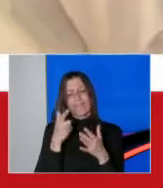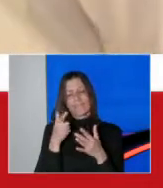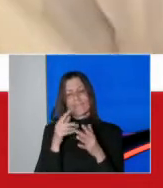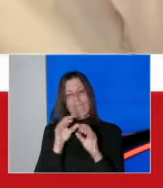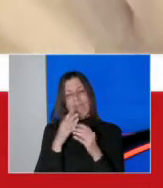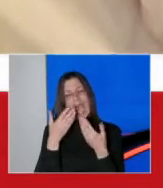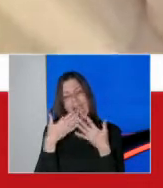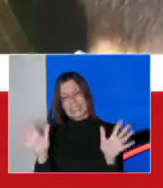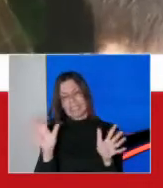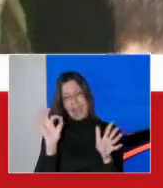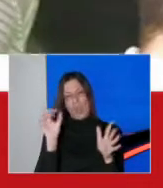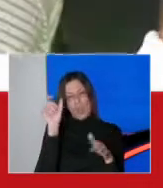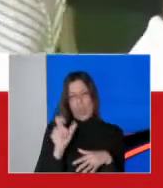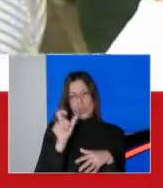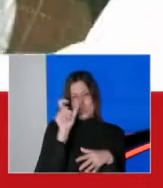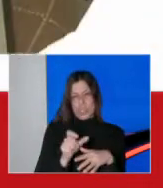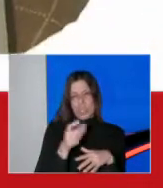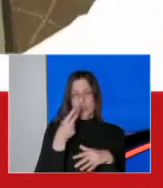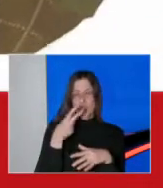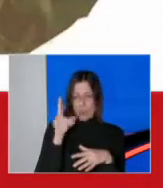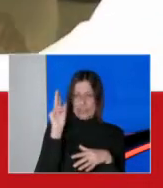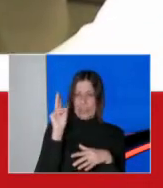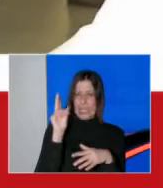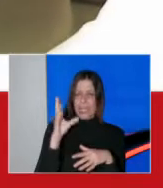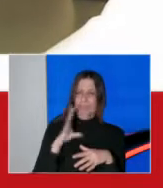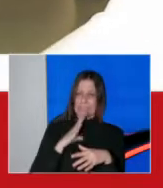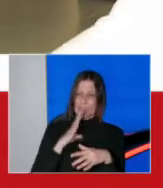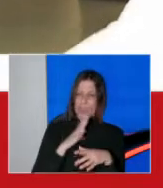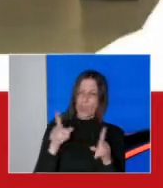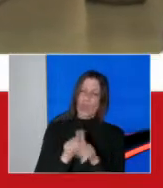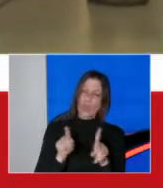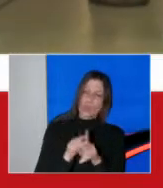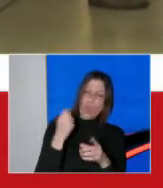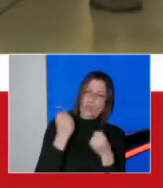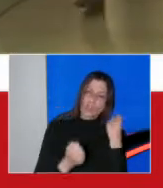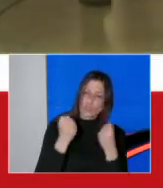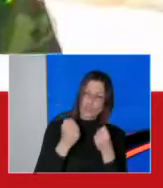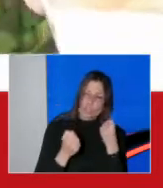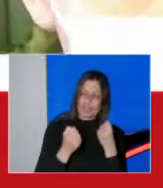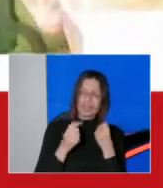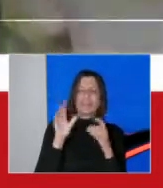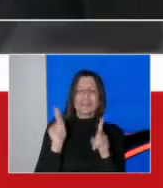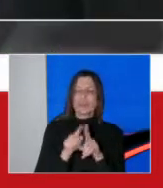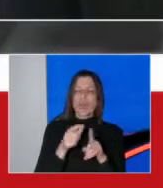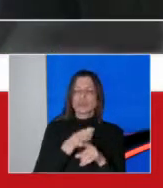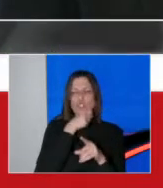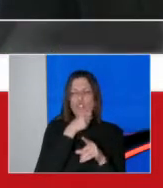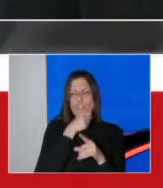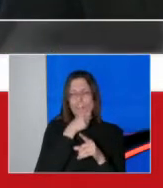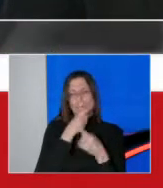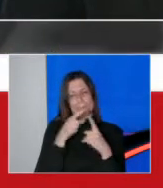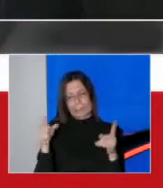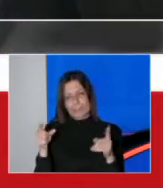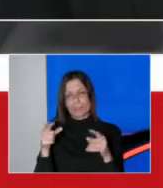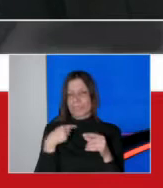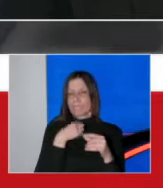ובחשיפה לאוכלוסיות יותר בסיכון, כמו הקשישים וכדומה. כן, פרופסור יפק, אתה יודע, אנחנו